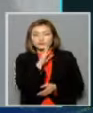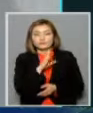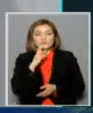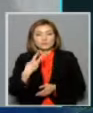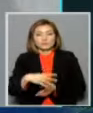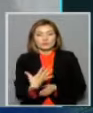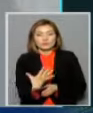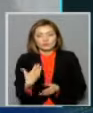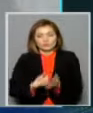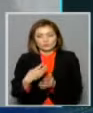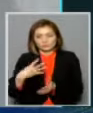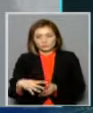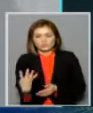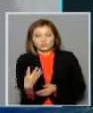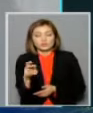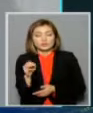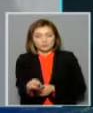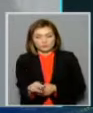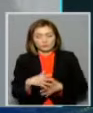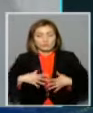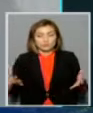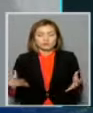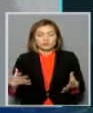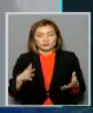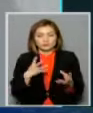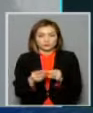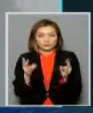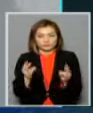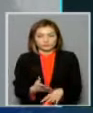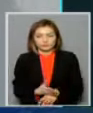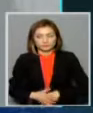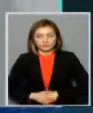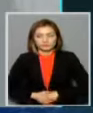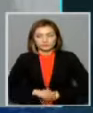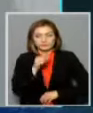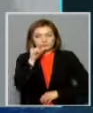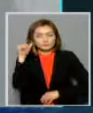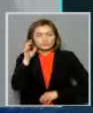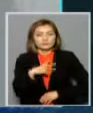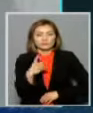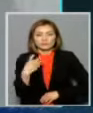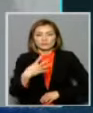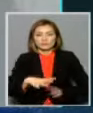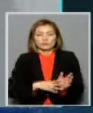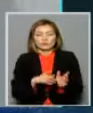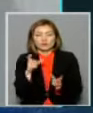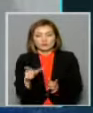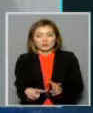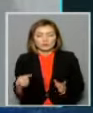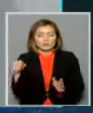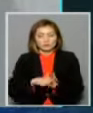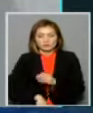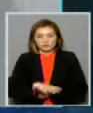женщины 35-44 лет больше всех подвергаются к суициду. В прошлом году 149 человек